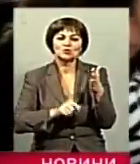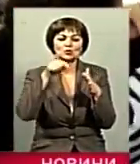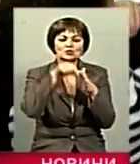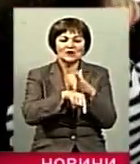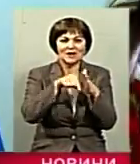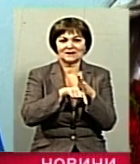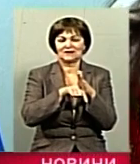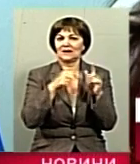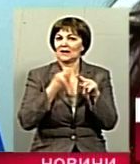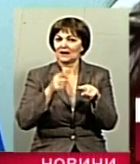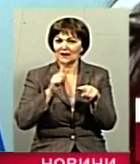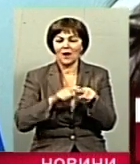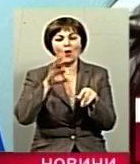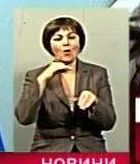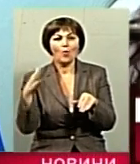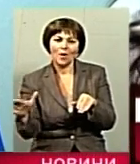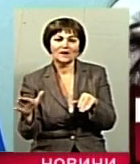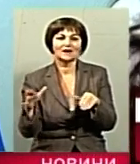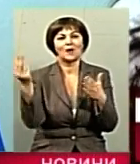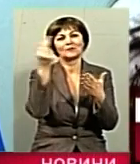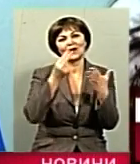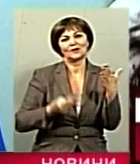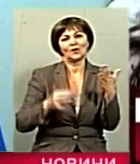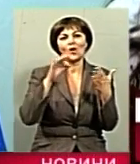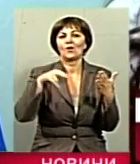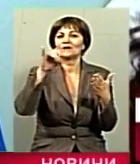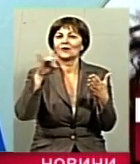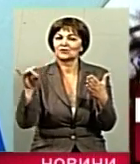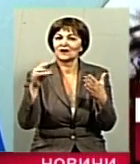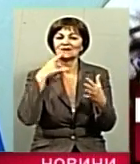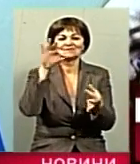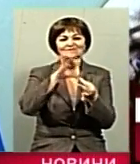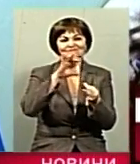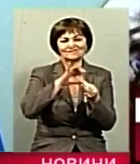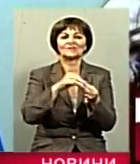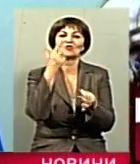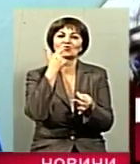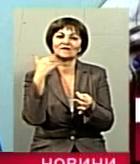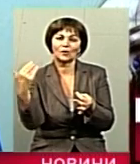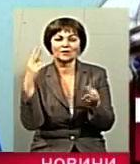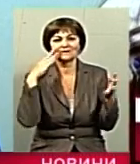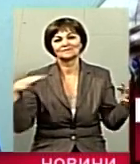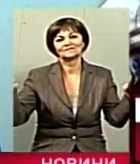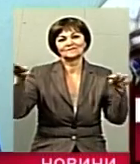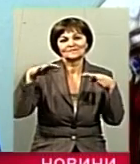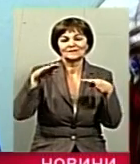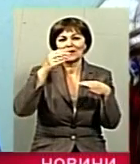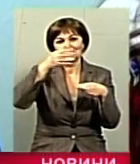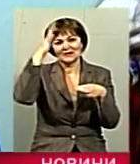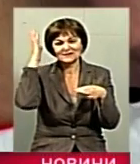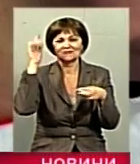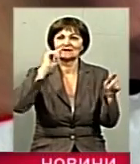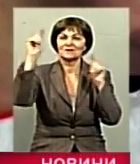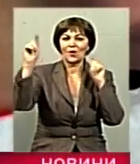самим змаганням. «Ой, малює одарочка, писанки червоні, і біжать до неї взори, півні, зорі,